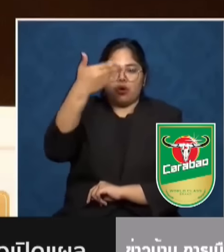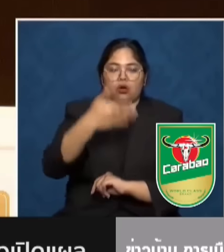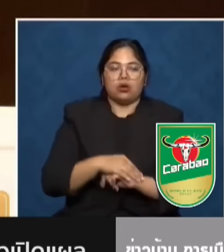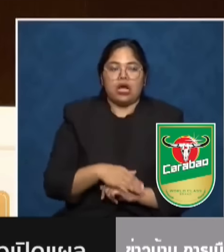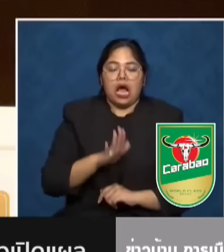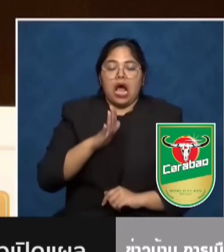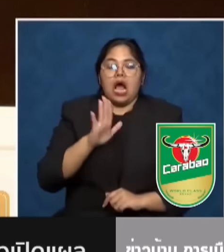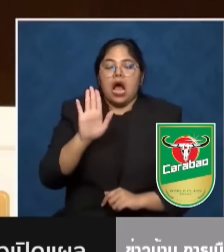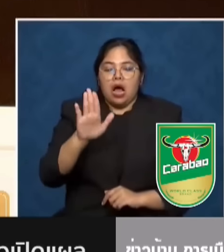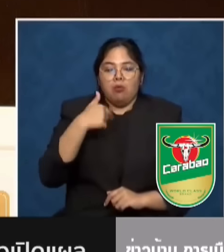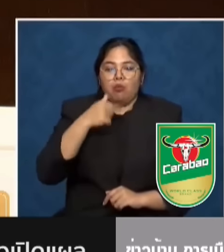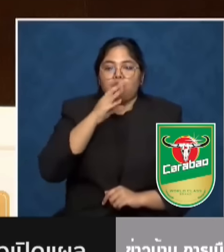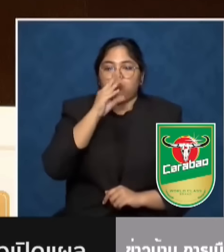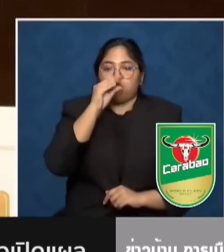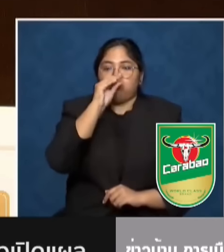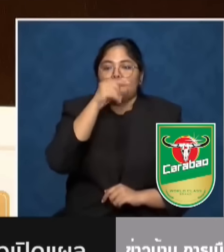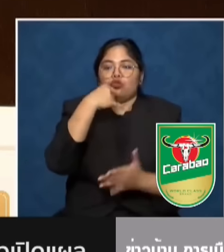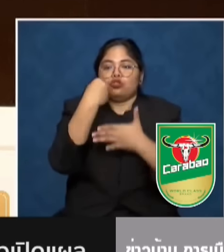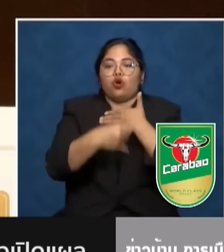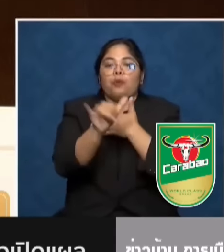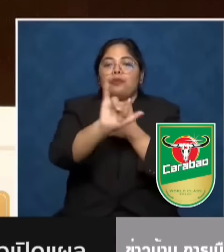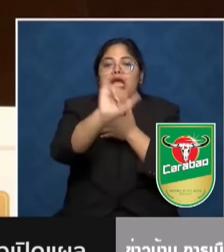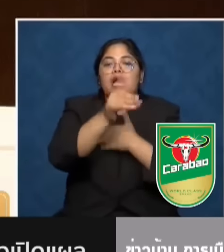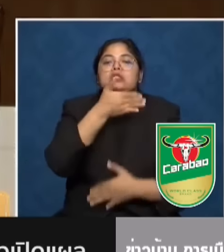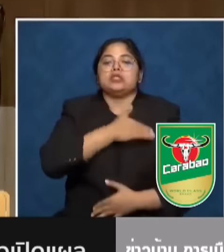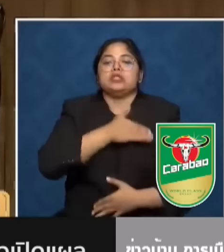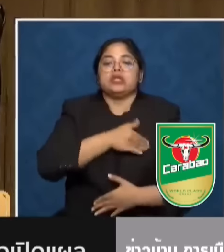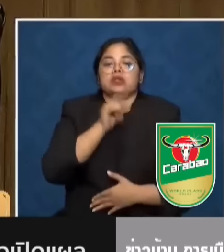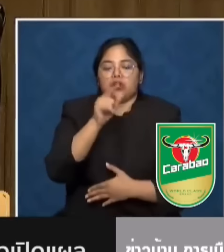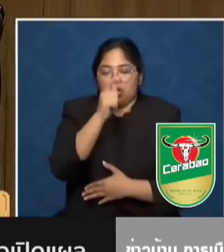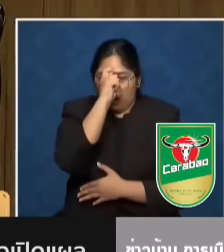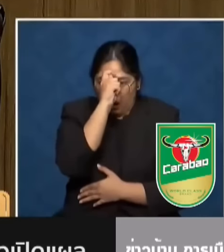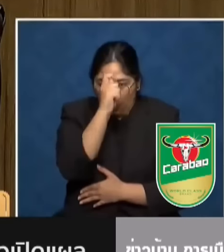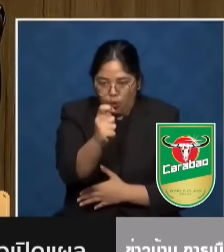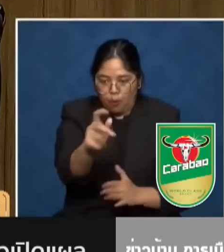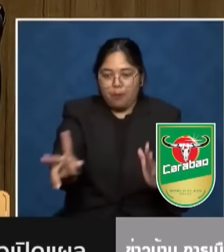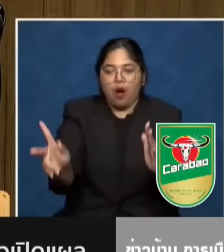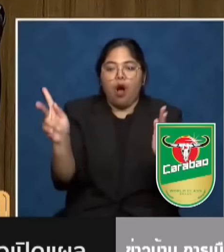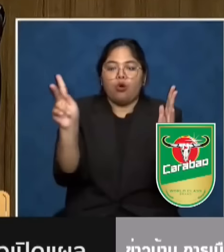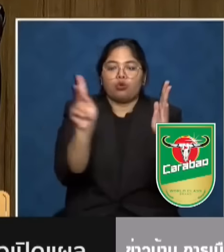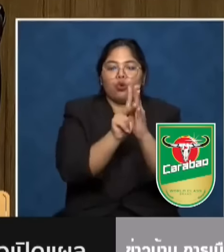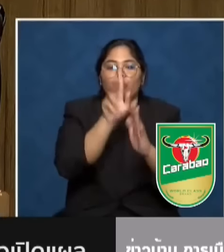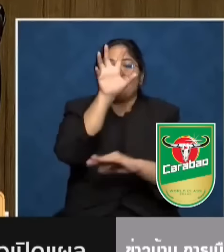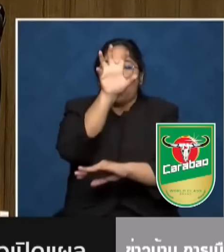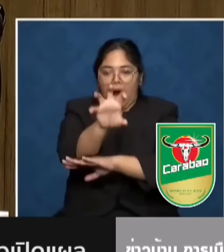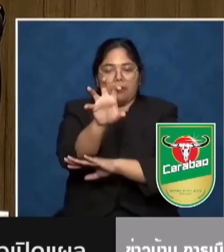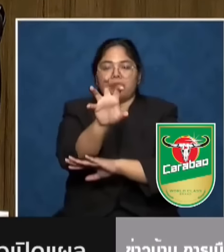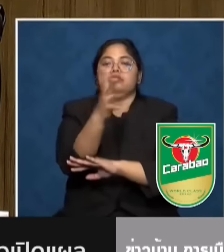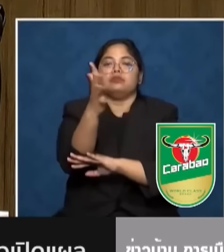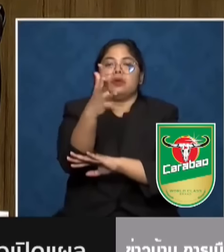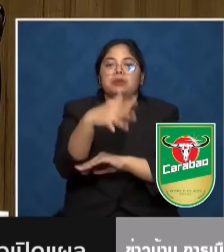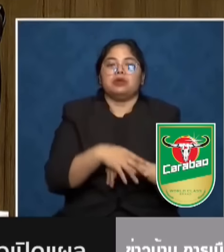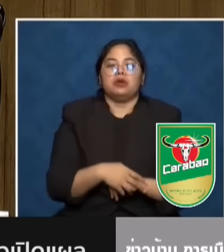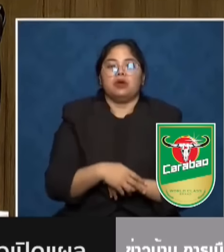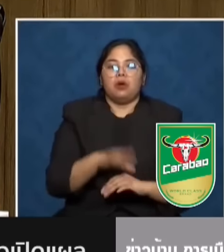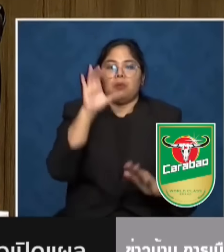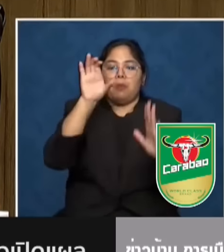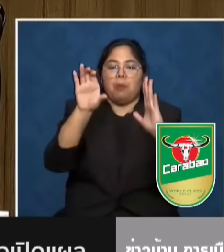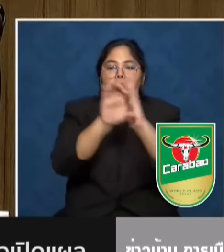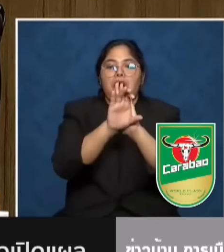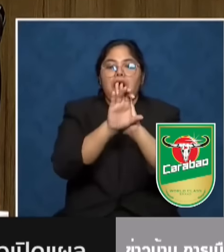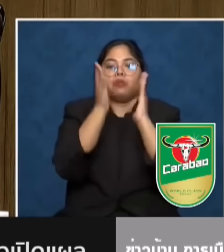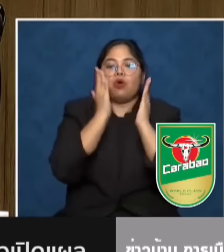ย็นๆ ได้ครับผม นี่คือสิ่งที่ไม่เคารพข้อบังคับการประชุม ครับ ชัดเจนภาพเมื่อสักครู่นี้เป็นภาพบุคคล